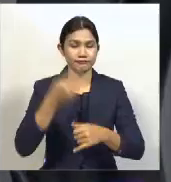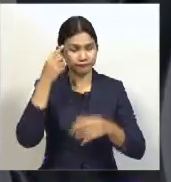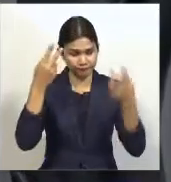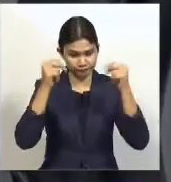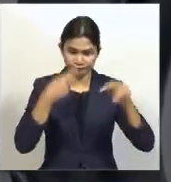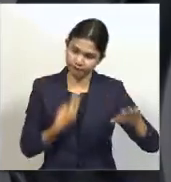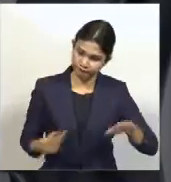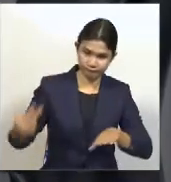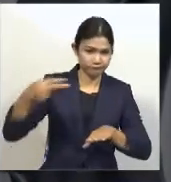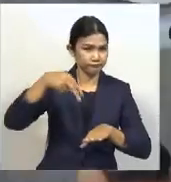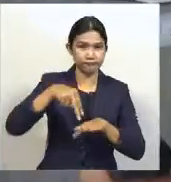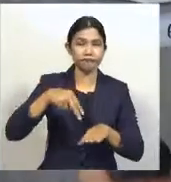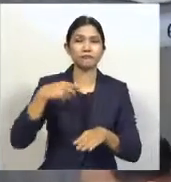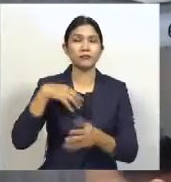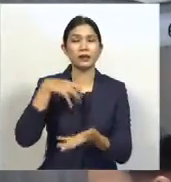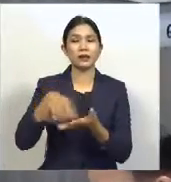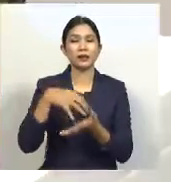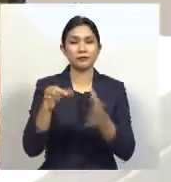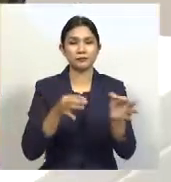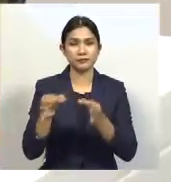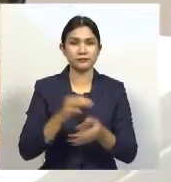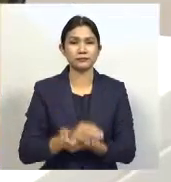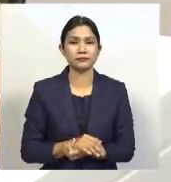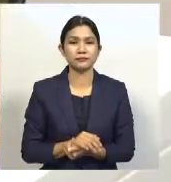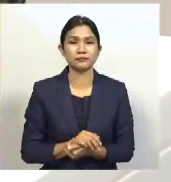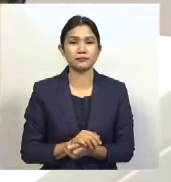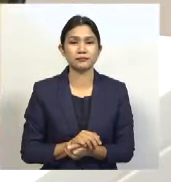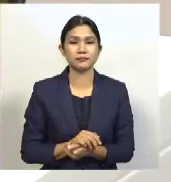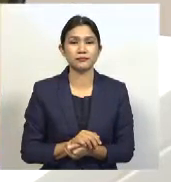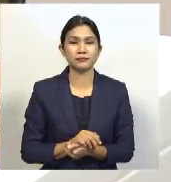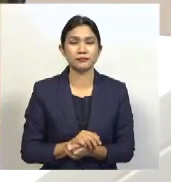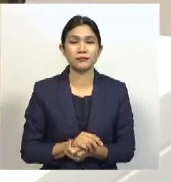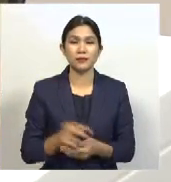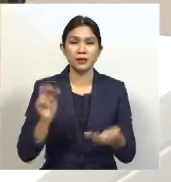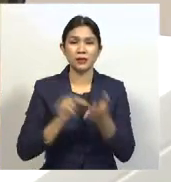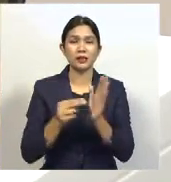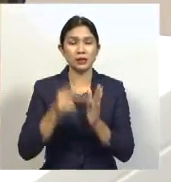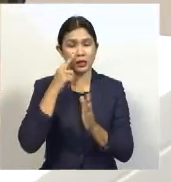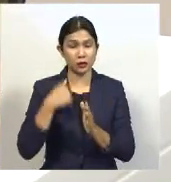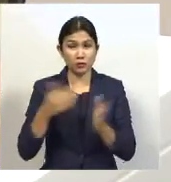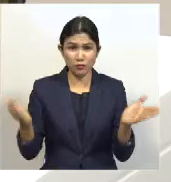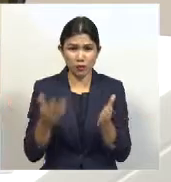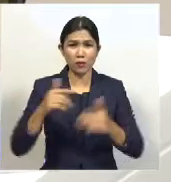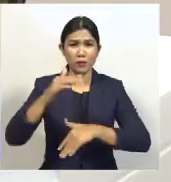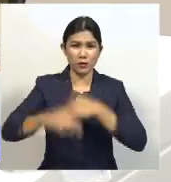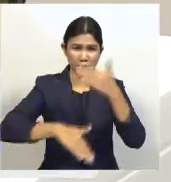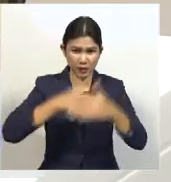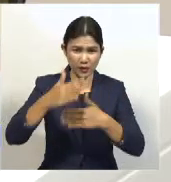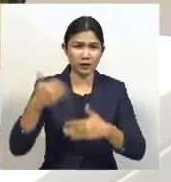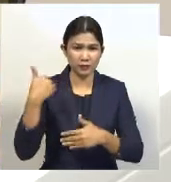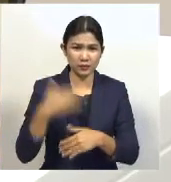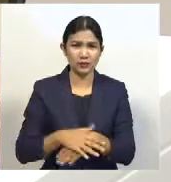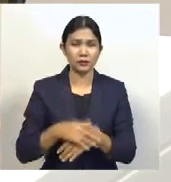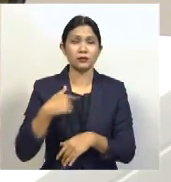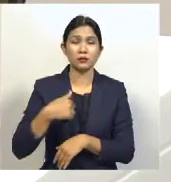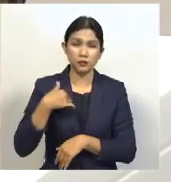นชี้แจงทันทีครับ ที่ไทยก็คงไม่ใช่เฉพาะใช้กำลังอย่างเดียวในการพัฒนาเพื่อให้ฝ่ายการเมืองเดินเข้าไป